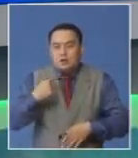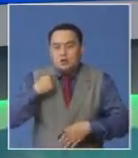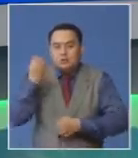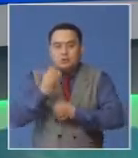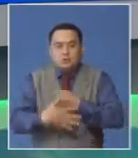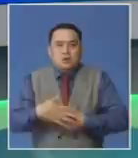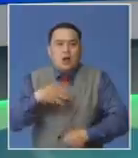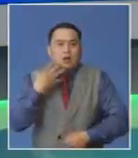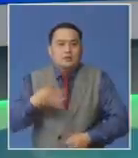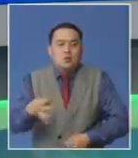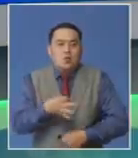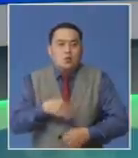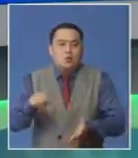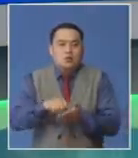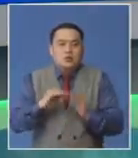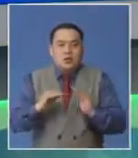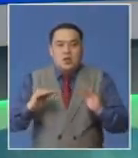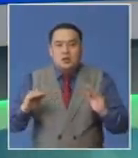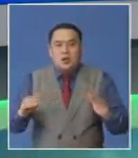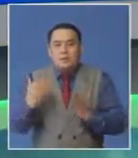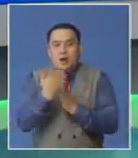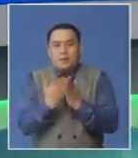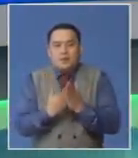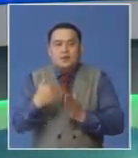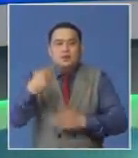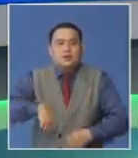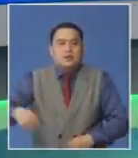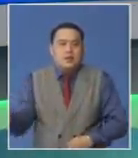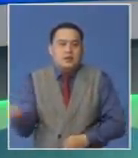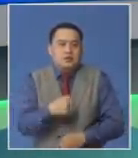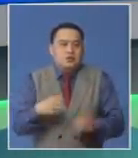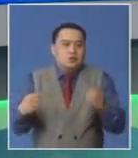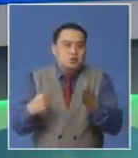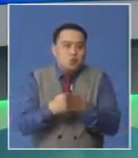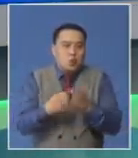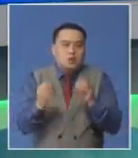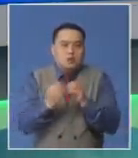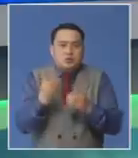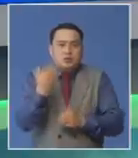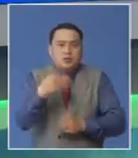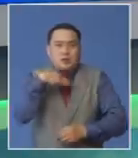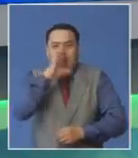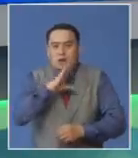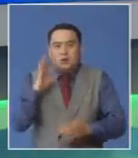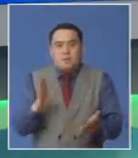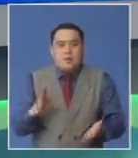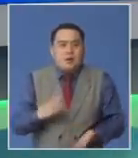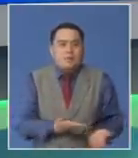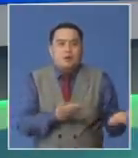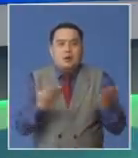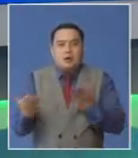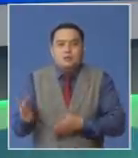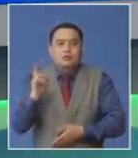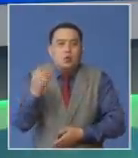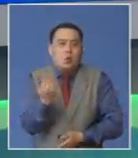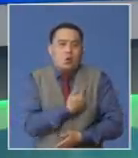центре жетысу с участием детей воспитанников программы теннис до 10 их родителей были приглашены также все желающие